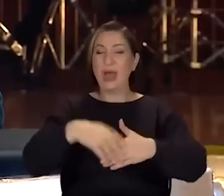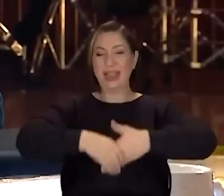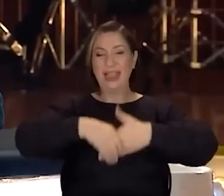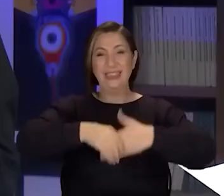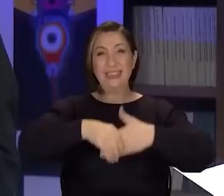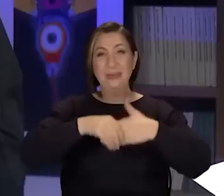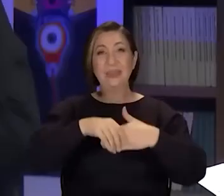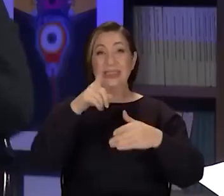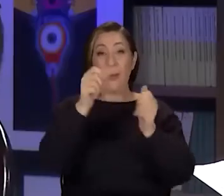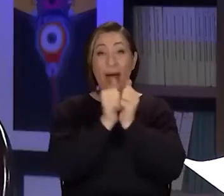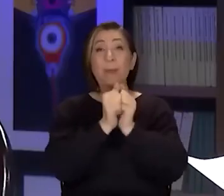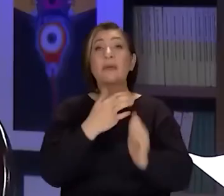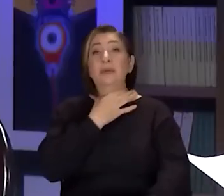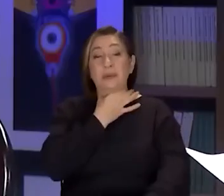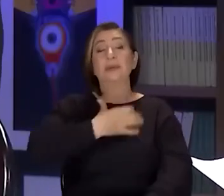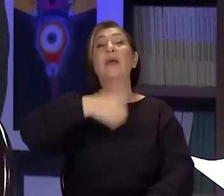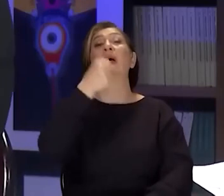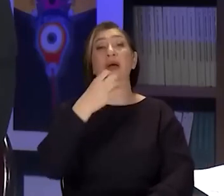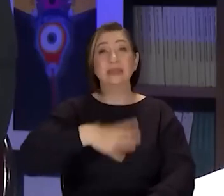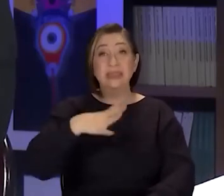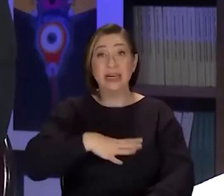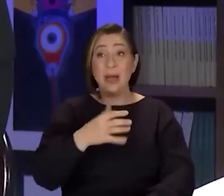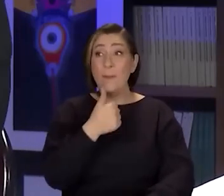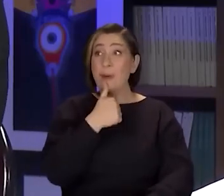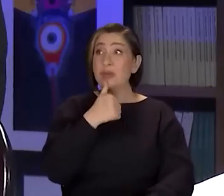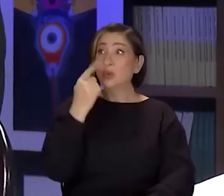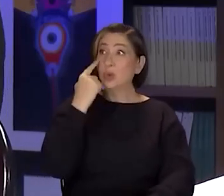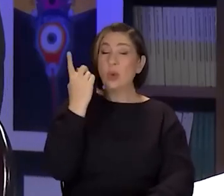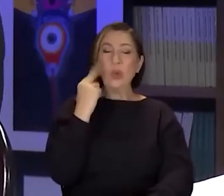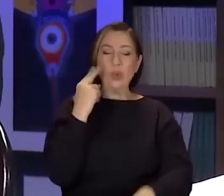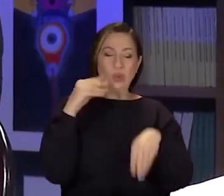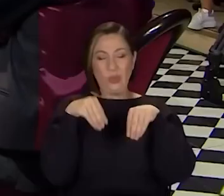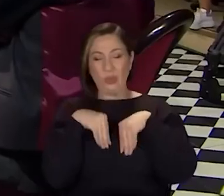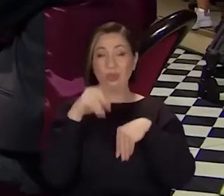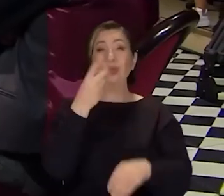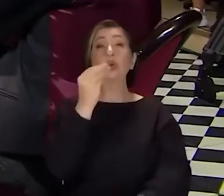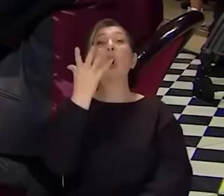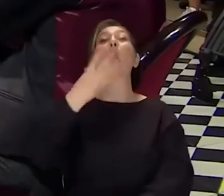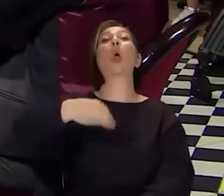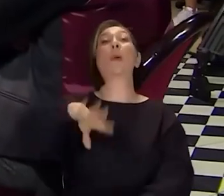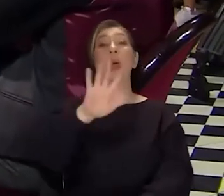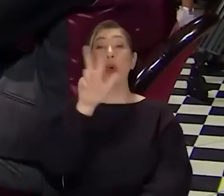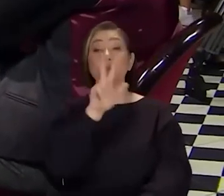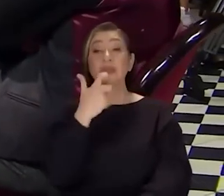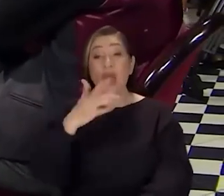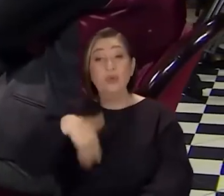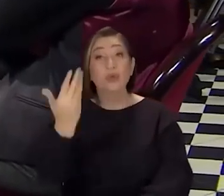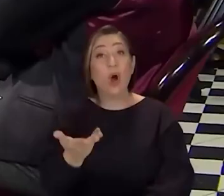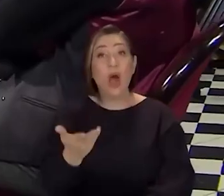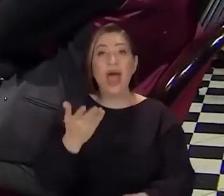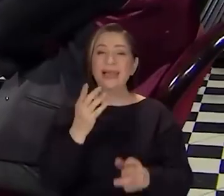komşunuz sizinle intihar etmek isterse, babasının gözünde uslu bir çocuk olamayanların 30'undan